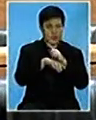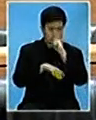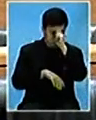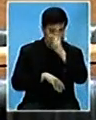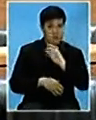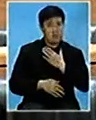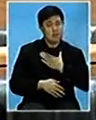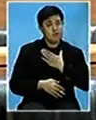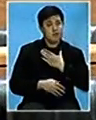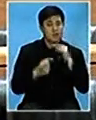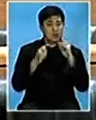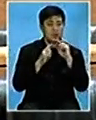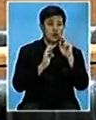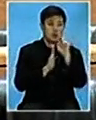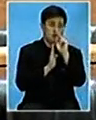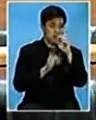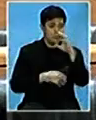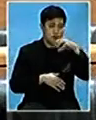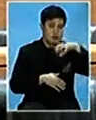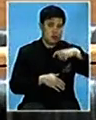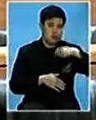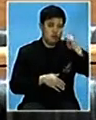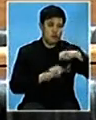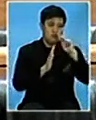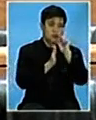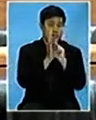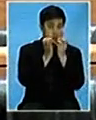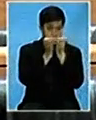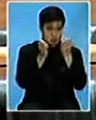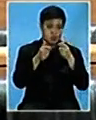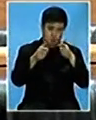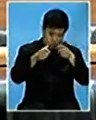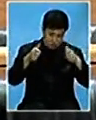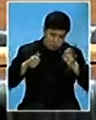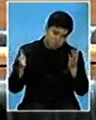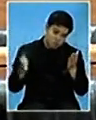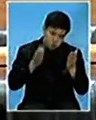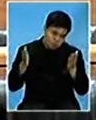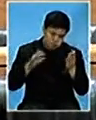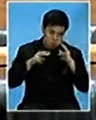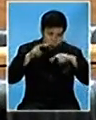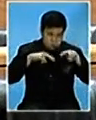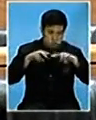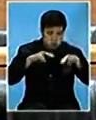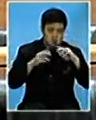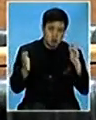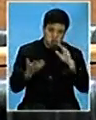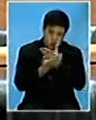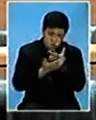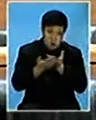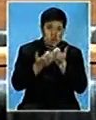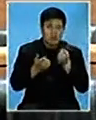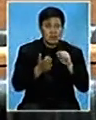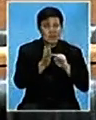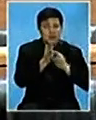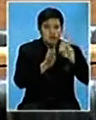ในเรื่องของศาลรัฐธรรมนูญที่เรากำลังพิจารณากันอยู่ในขณะนี้แน่นอนที่สุดมีที่มาที่มาของศาล